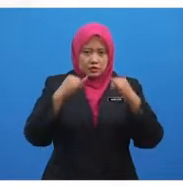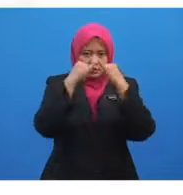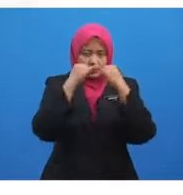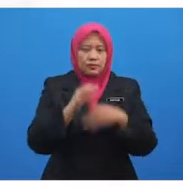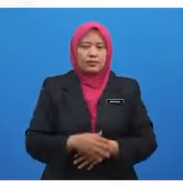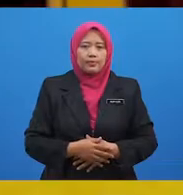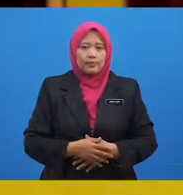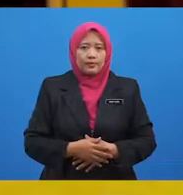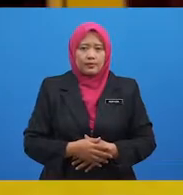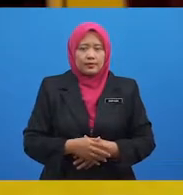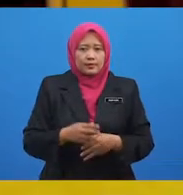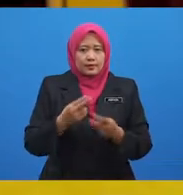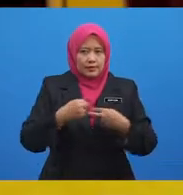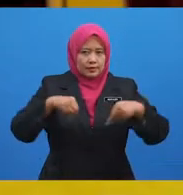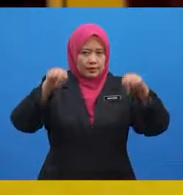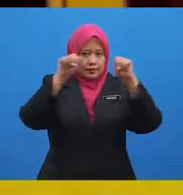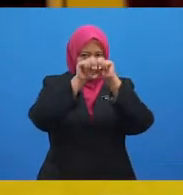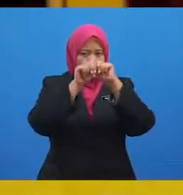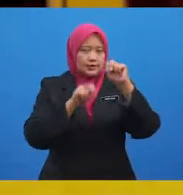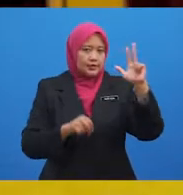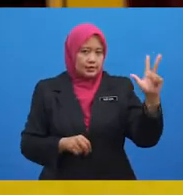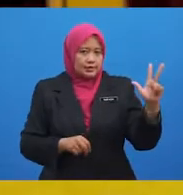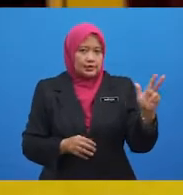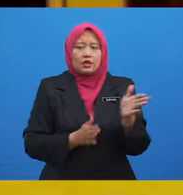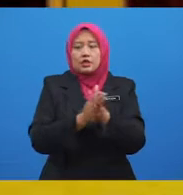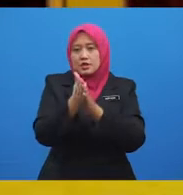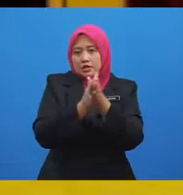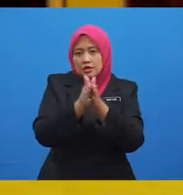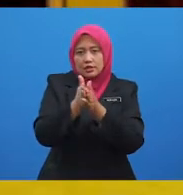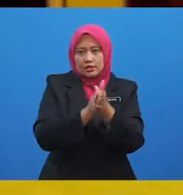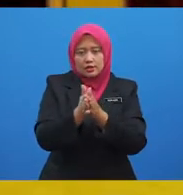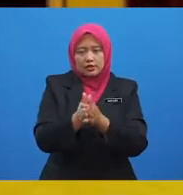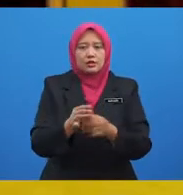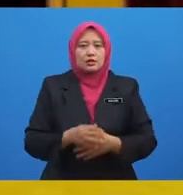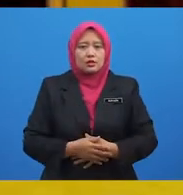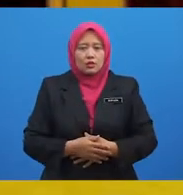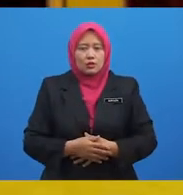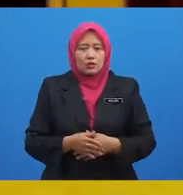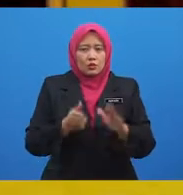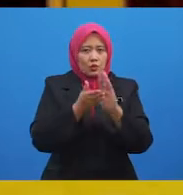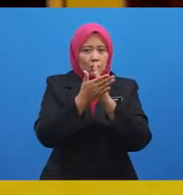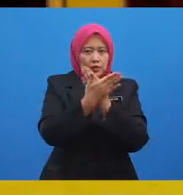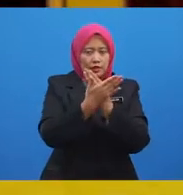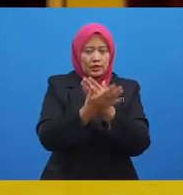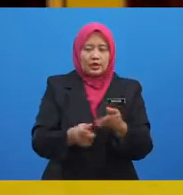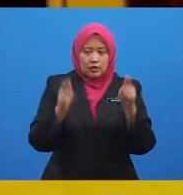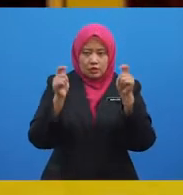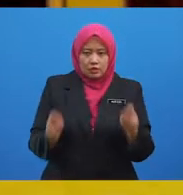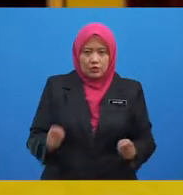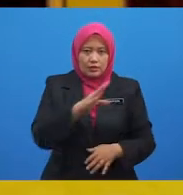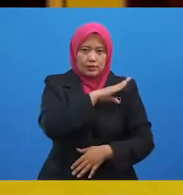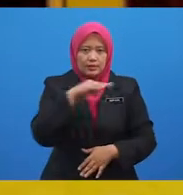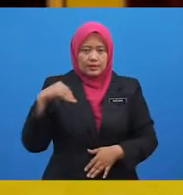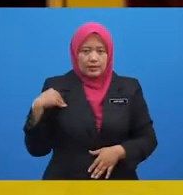Nilai ini terpamer juga melalui tindakan tukang dan utas yang rajin bekerja demi memenuhi kehendak